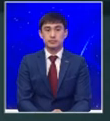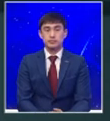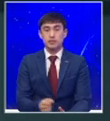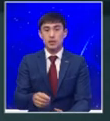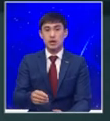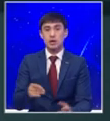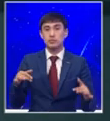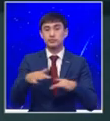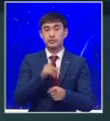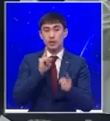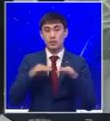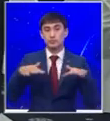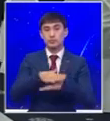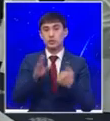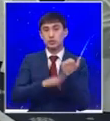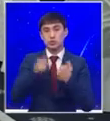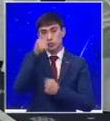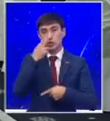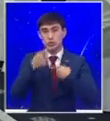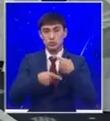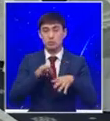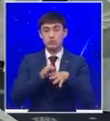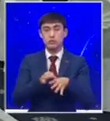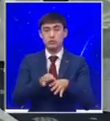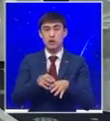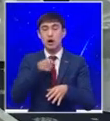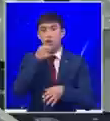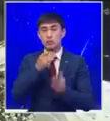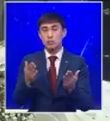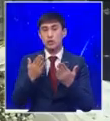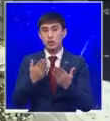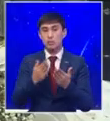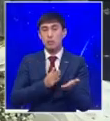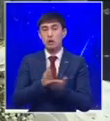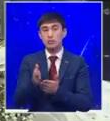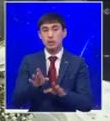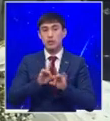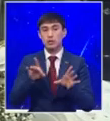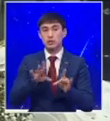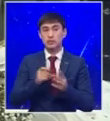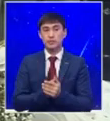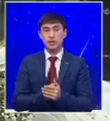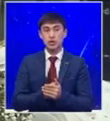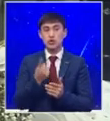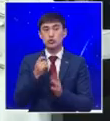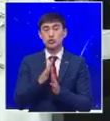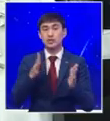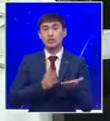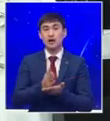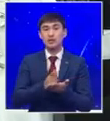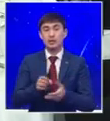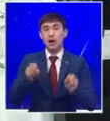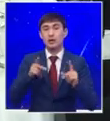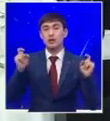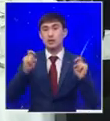Тағылымды басқосу жыл соңындағы дәстүрлі шара. Аға буыннан баталып, бағыт-бағдар айқындар шақ. 100-ден аса ардагер